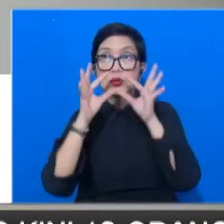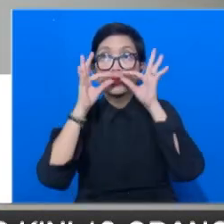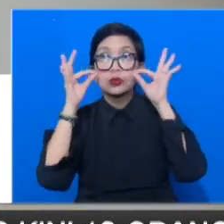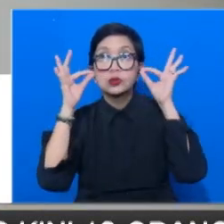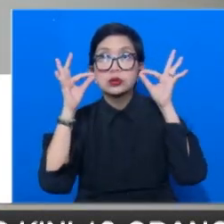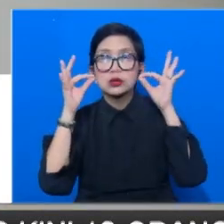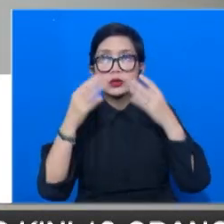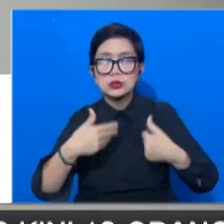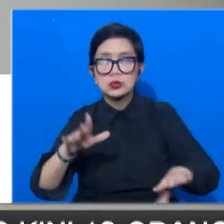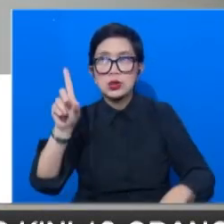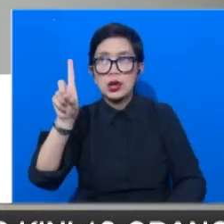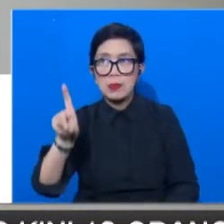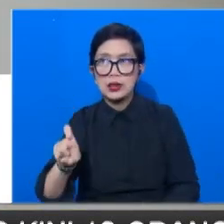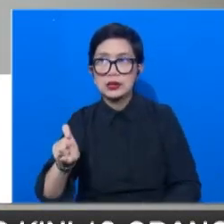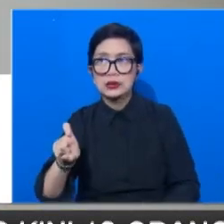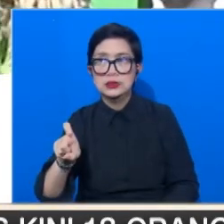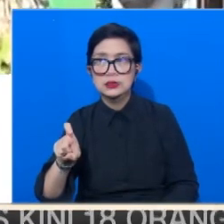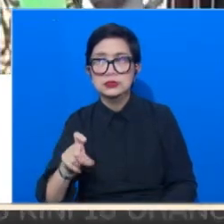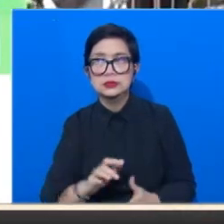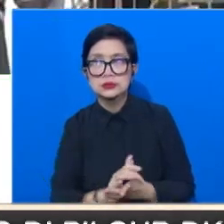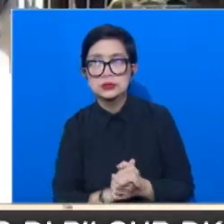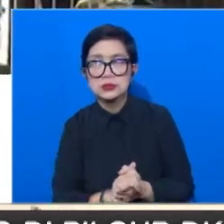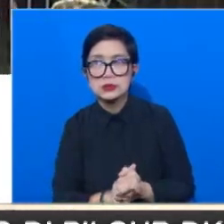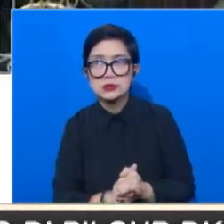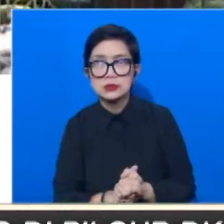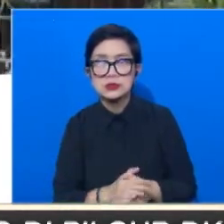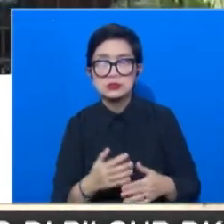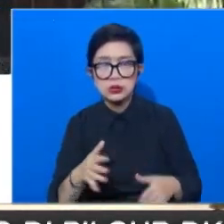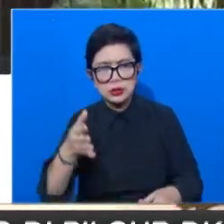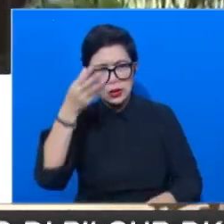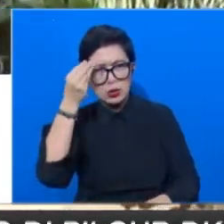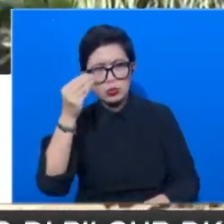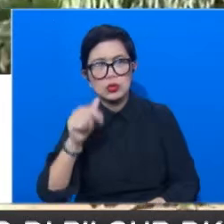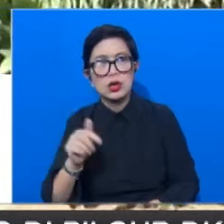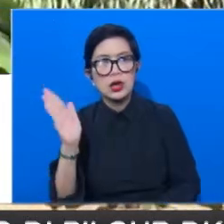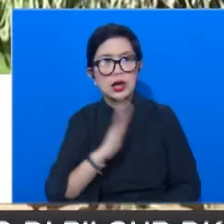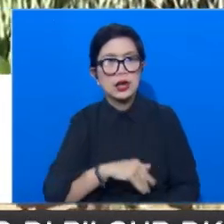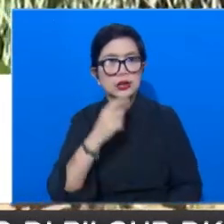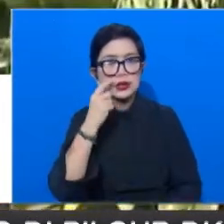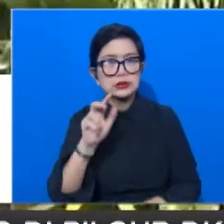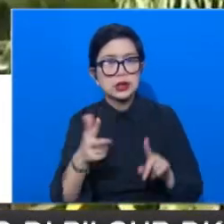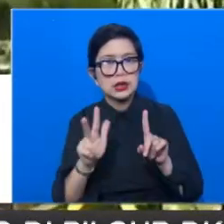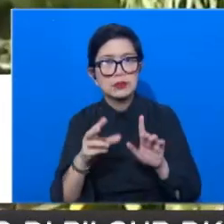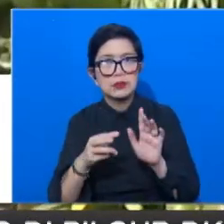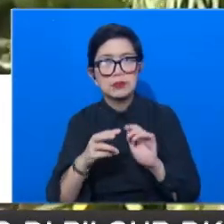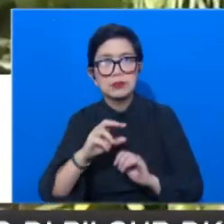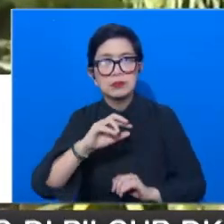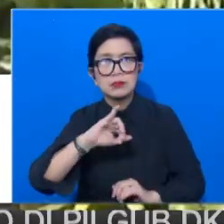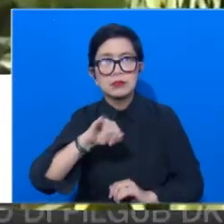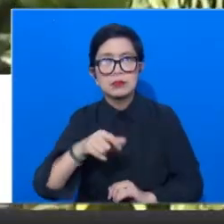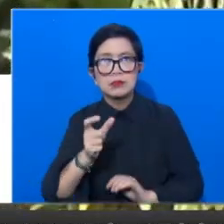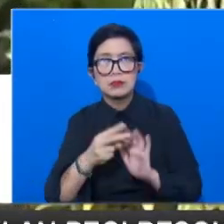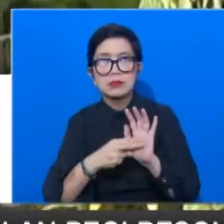sejumlah luka sayatan. Peristiwa tersebut diketahui terjadi pada Selasa 18 Juni. Dari hasil penyelidikan